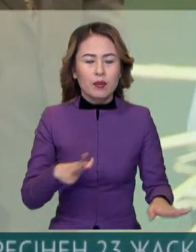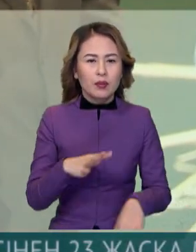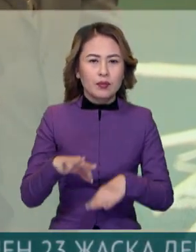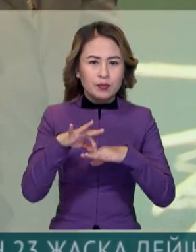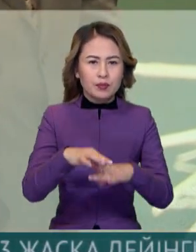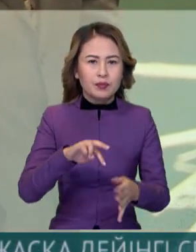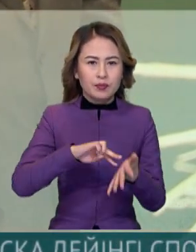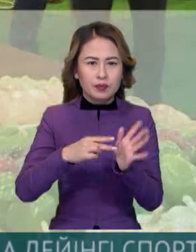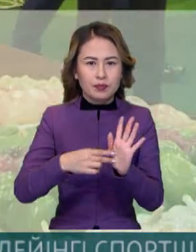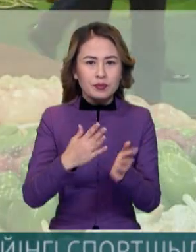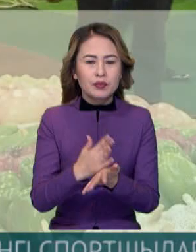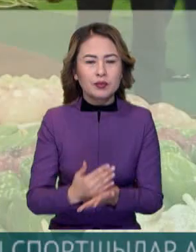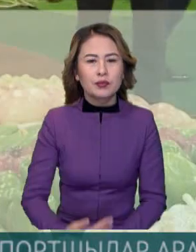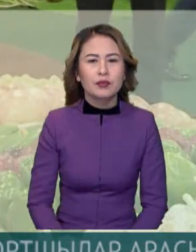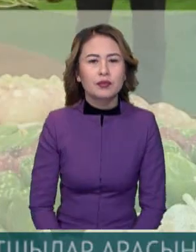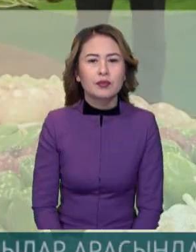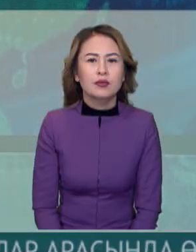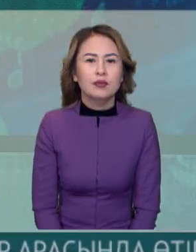деп жоспарланып отыр.